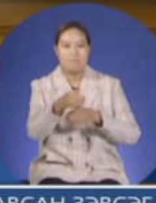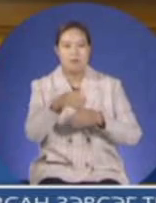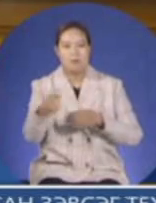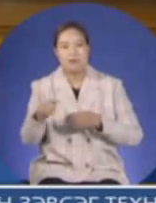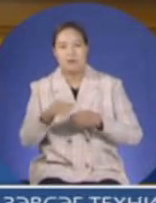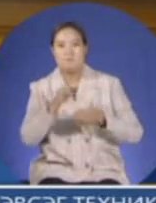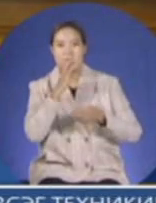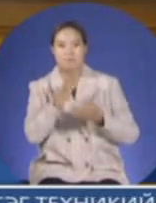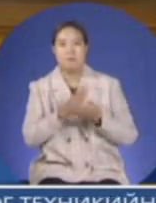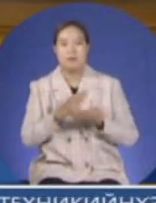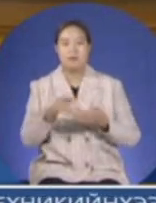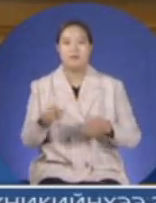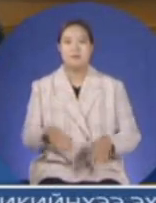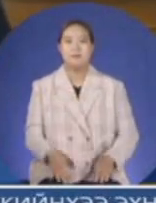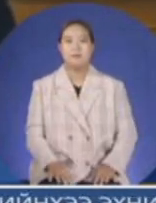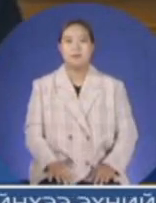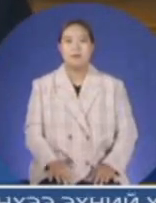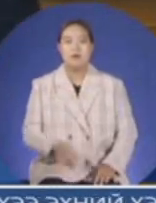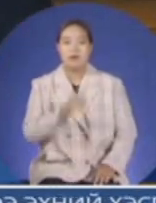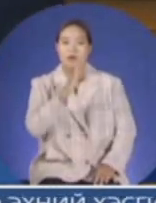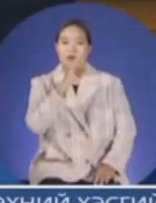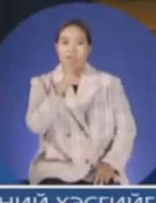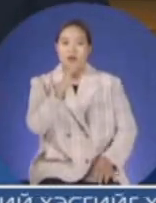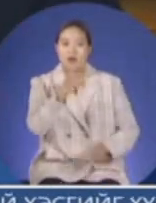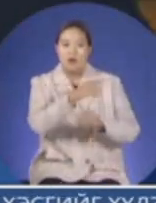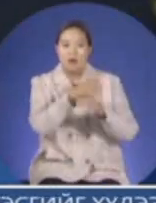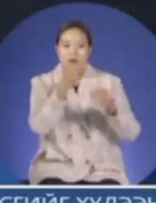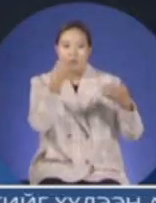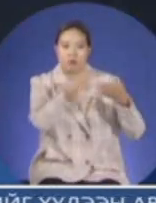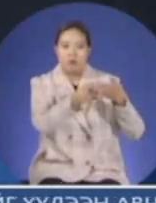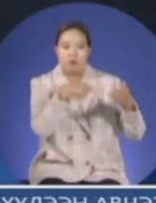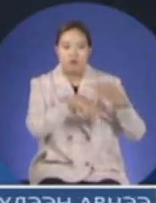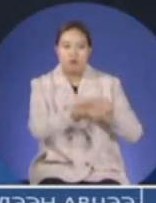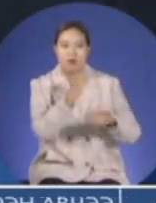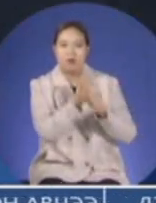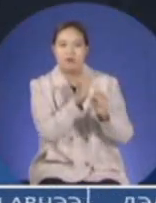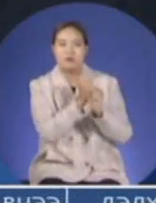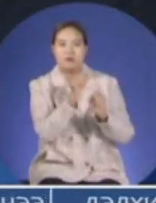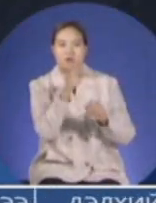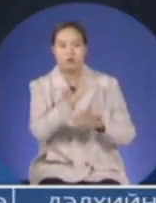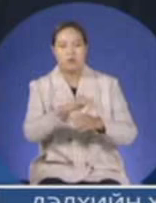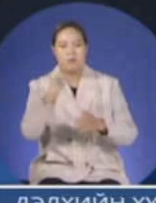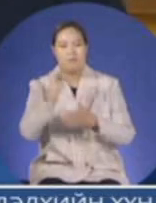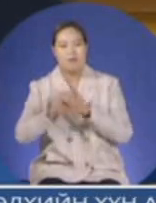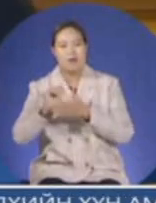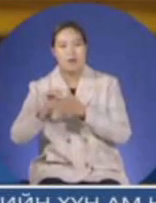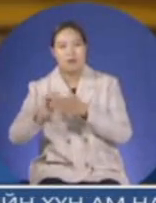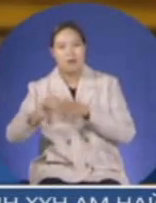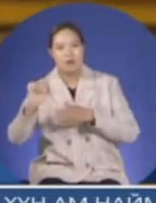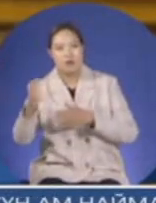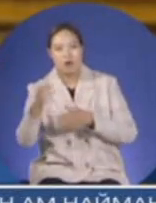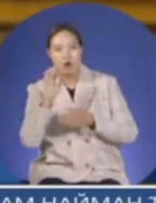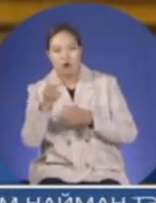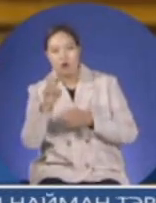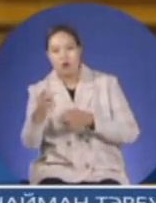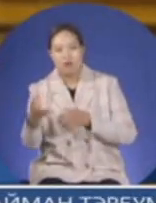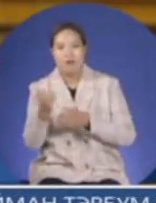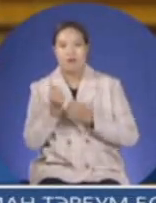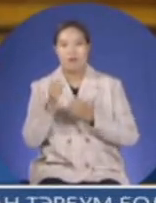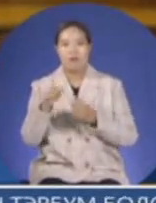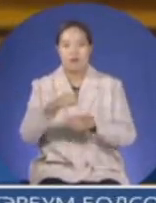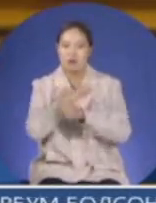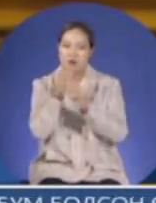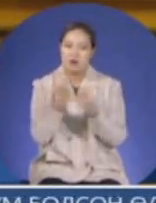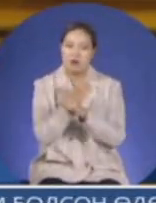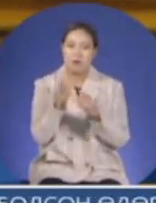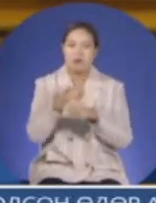Яагаад эргэж байна гэхээр энэ хэрэг бүтээлтийн ажиллагаа гэдэг маань өөрөө отор цогцоолдог. Энд гэм буруутай ямар хүмүүсүүд байна? Гэм